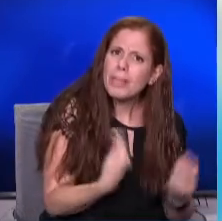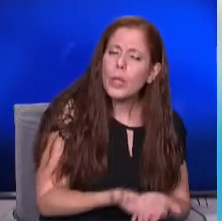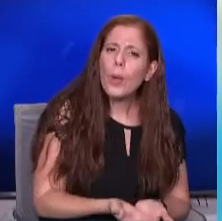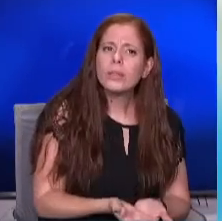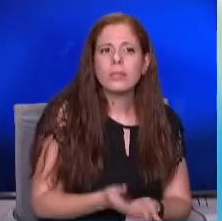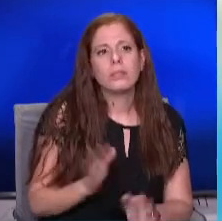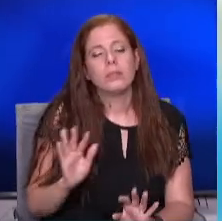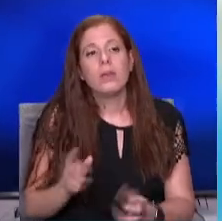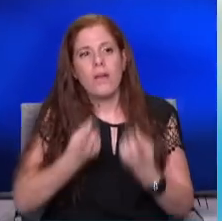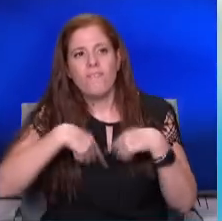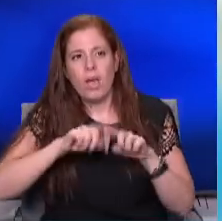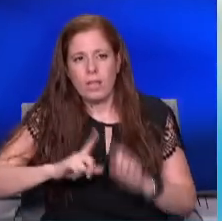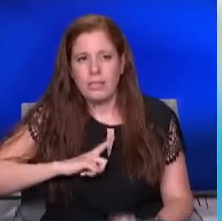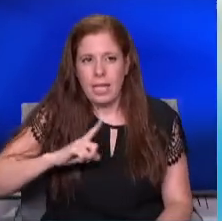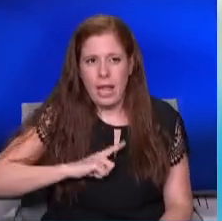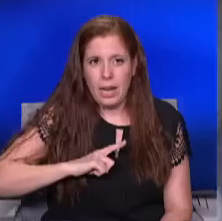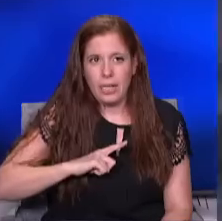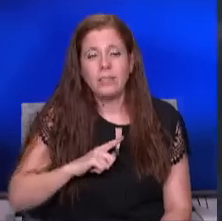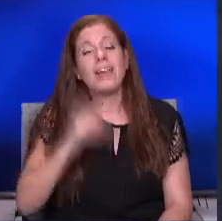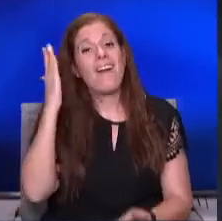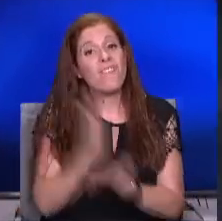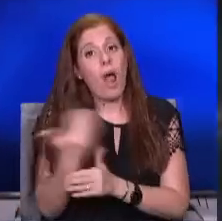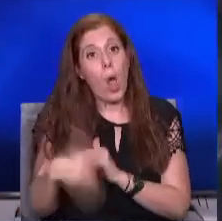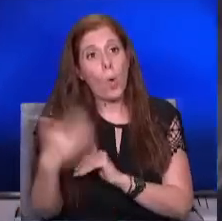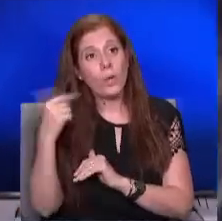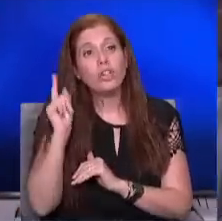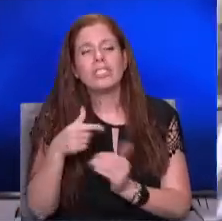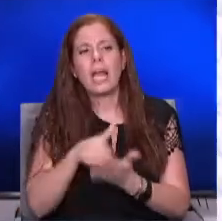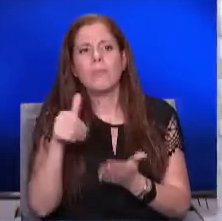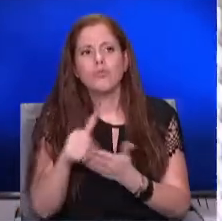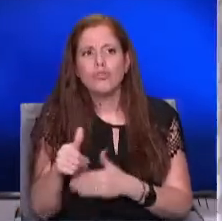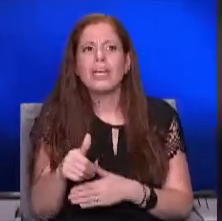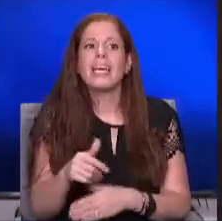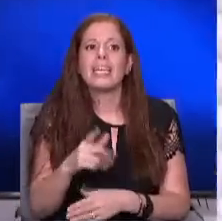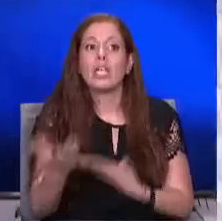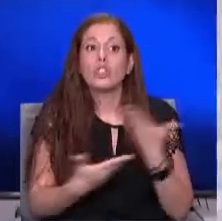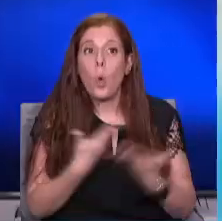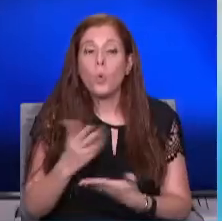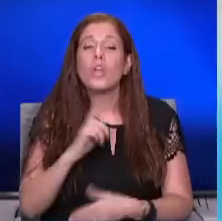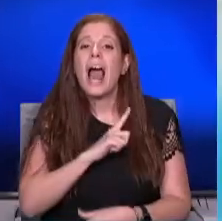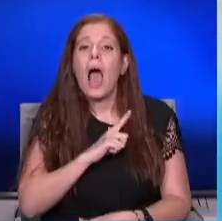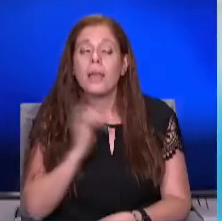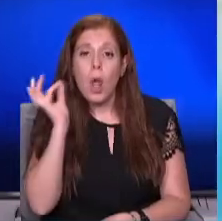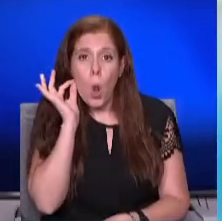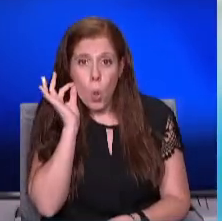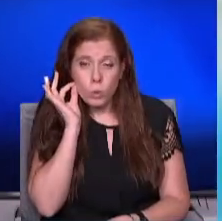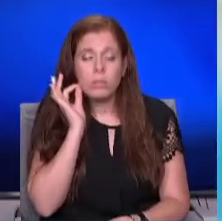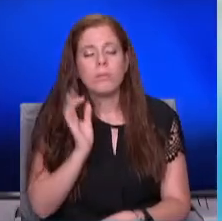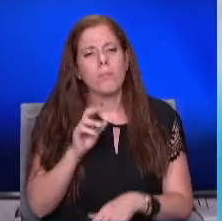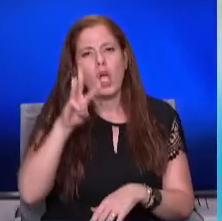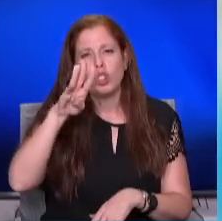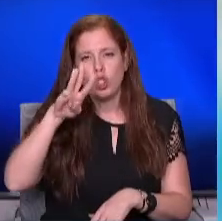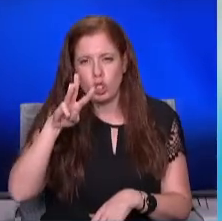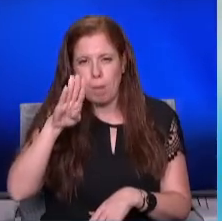צהלית בראשות תת-אלוף גיא חסון קבעה לאחרונה כי יש להמשיך את שירות חיילות החובה בשב"ס. המקרים שדיברו הסוהרות הם מקרים